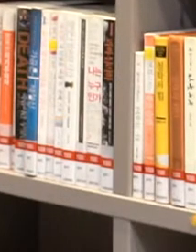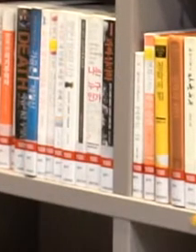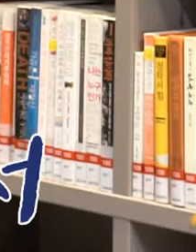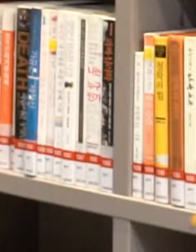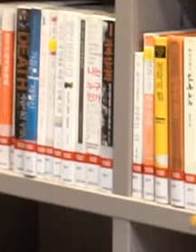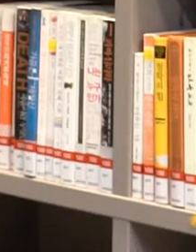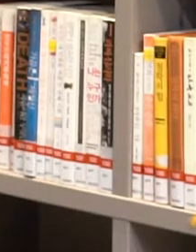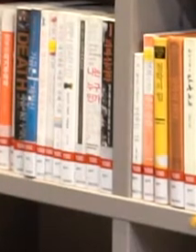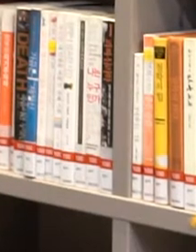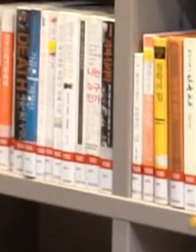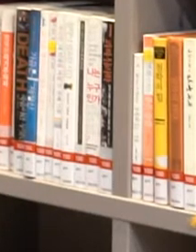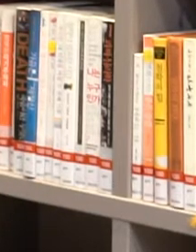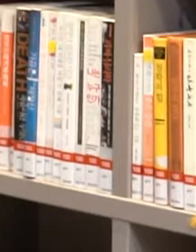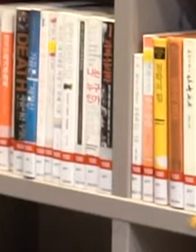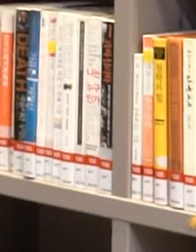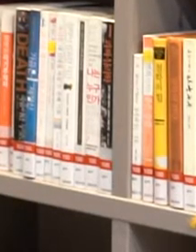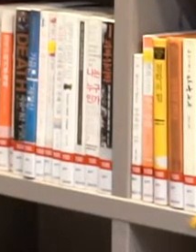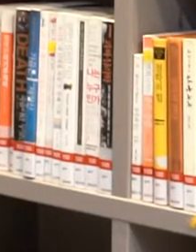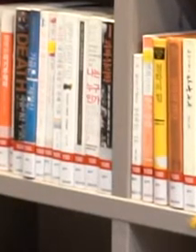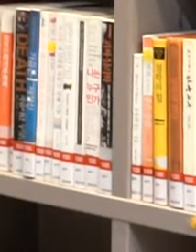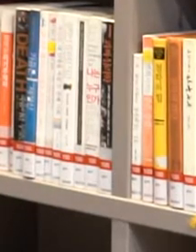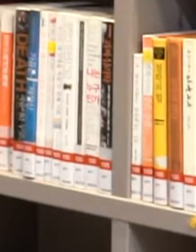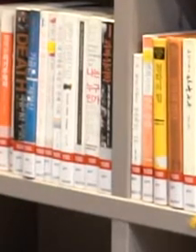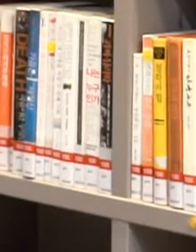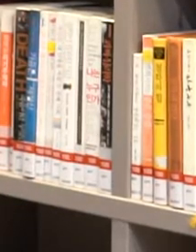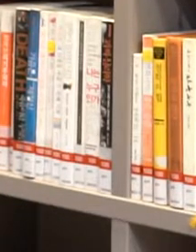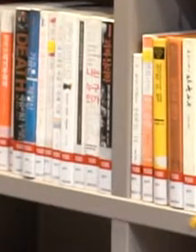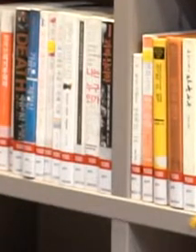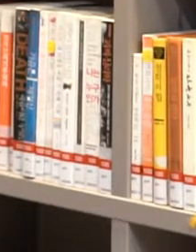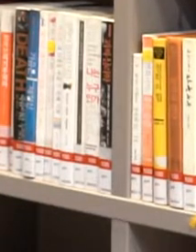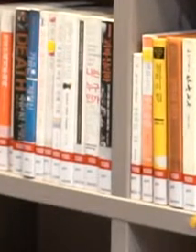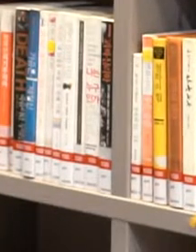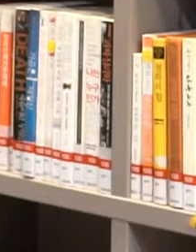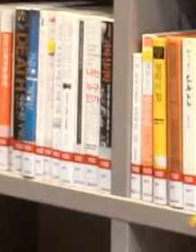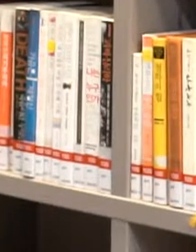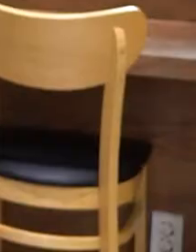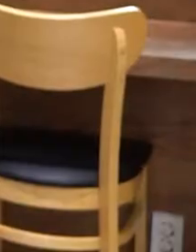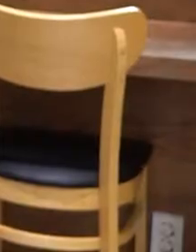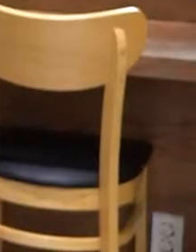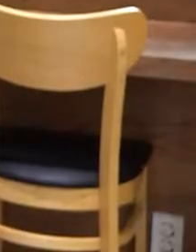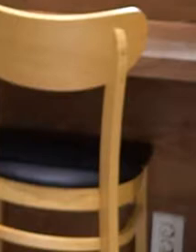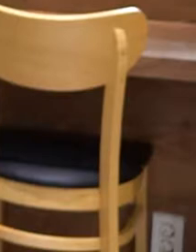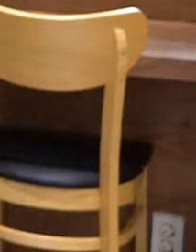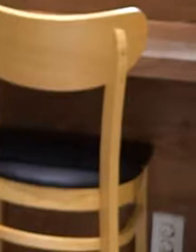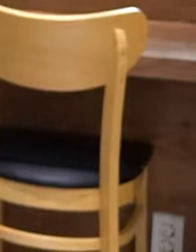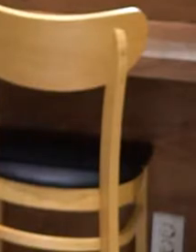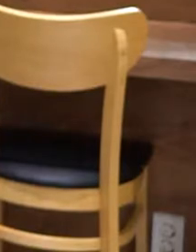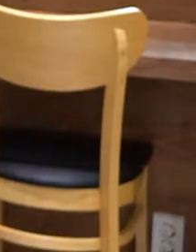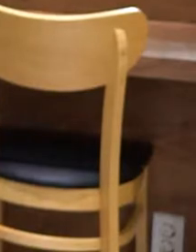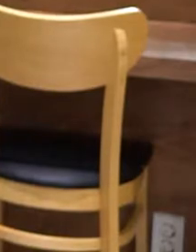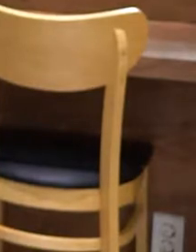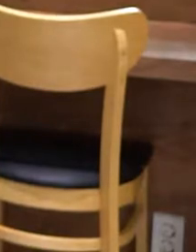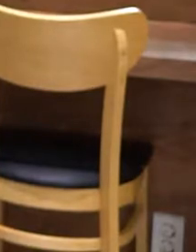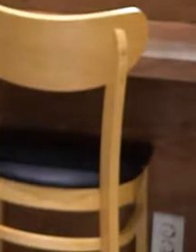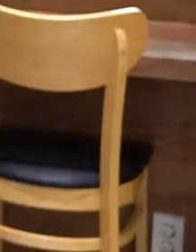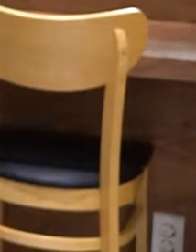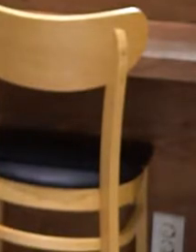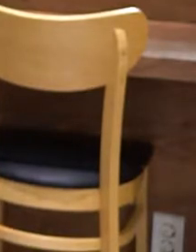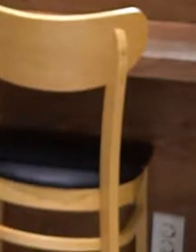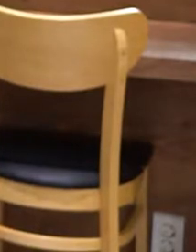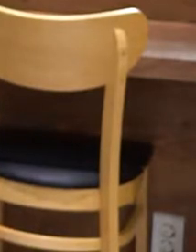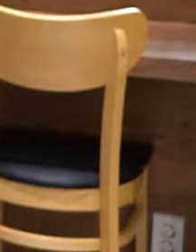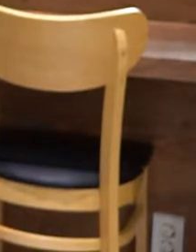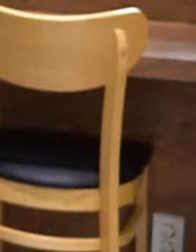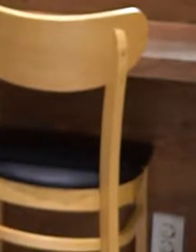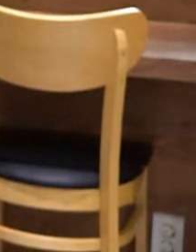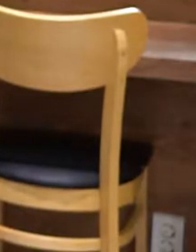안녕하세요. 조화로운 성장 삶이 아름다운 강서 아이강서 TV 김민주입니다. 심리적, 경제적으로 어려움을 겪고 있는